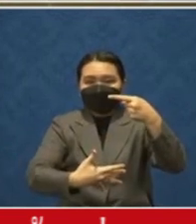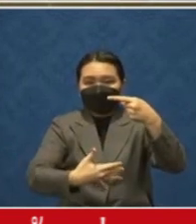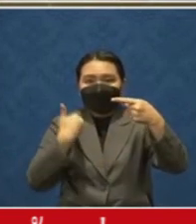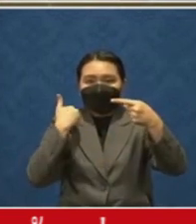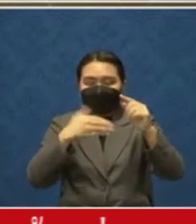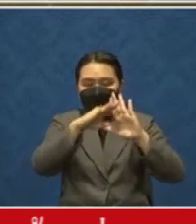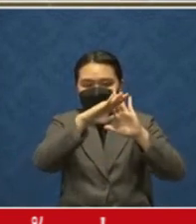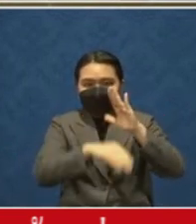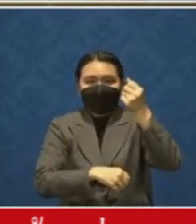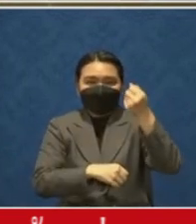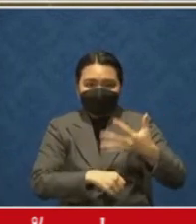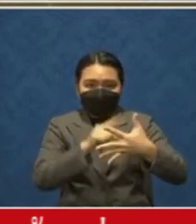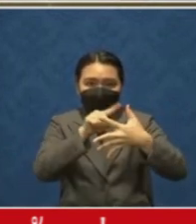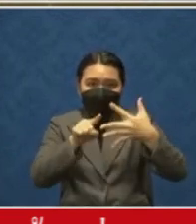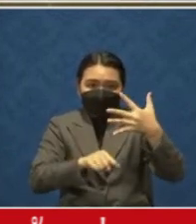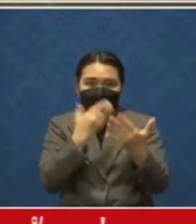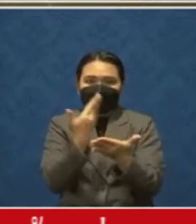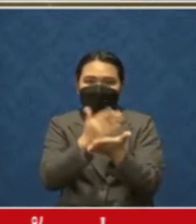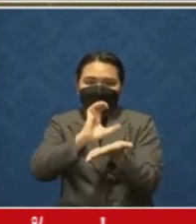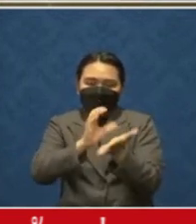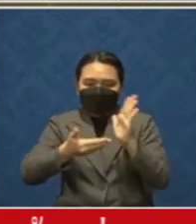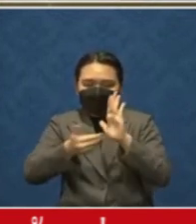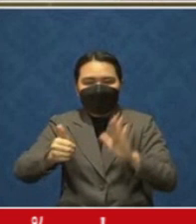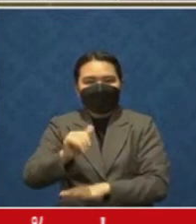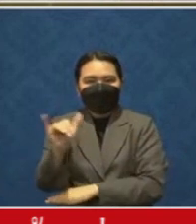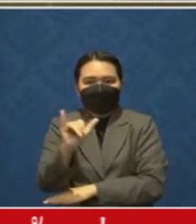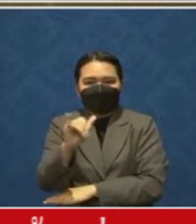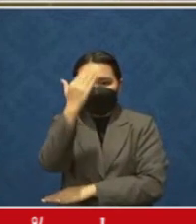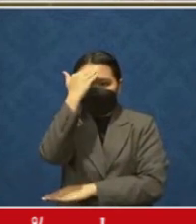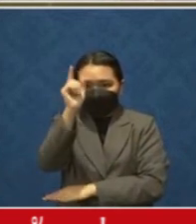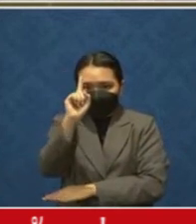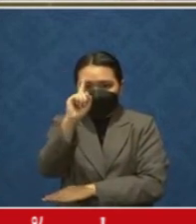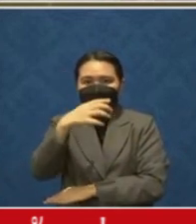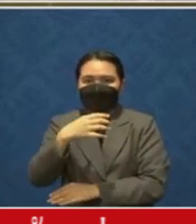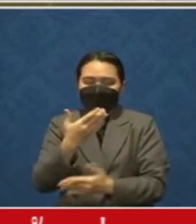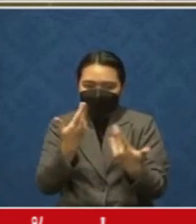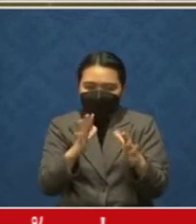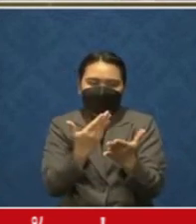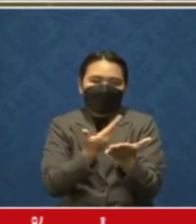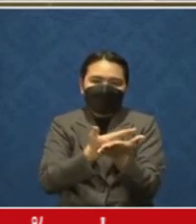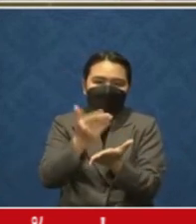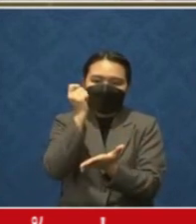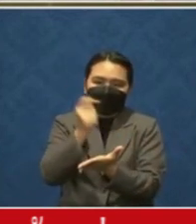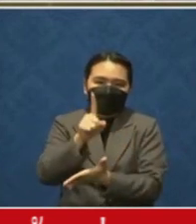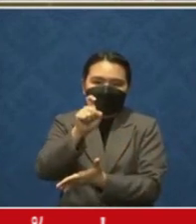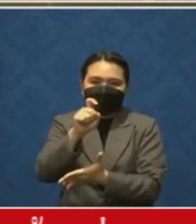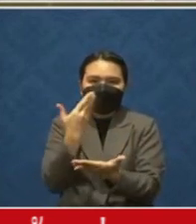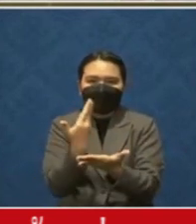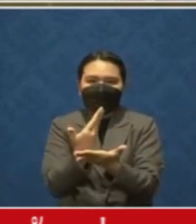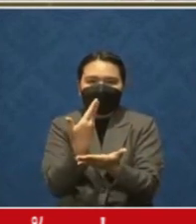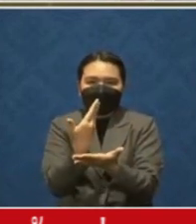ที่ผมจะเรียนท่านประธานเนี่ยนะครับก็ไม่มีการตั้งงบประมาณด้วยเพราะว่าไม่จะซื้อจัดจ้างไม่ได้สัญญ